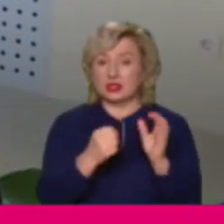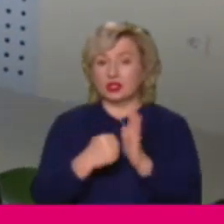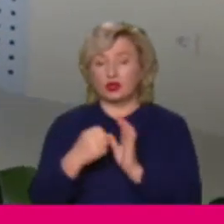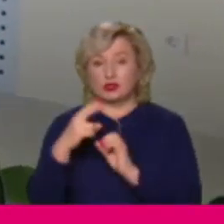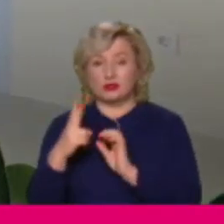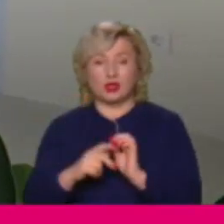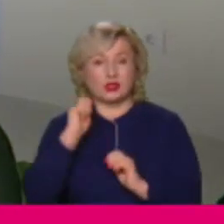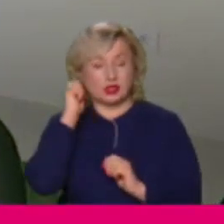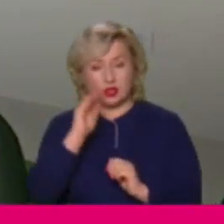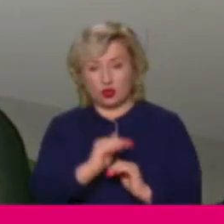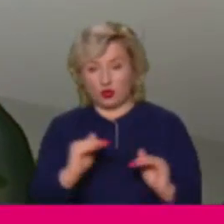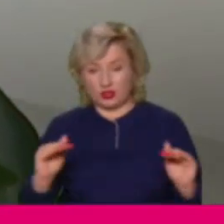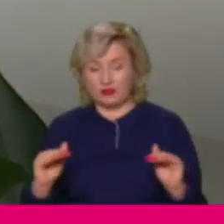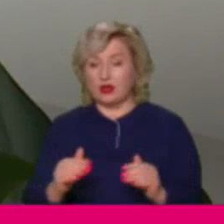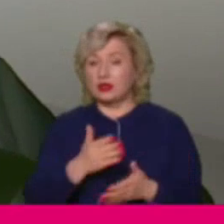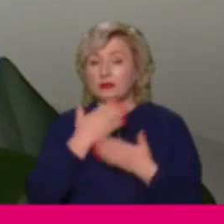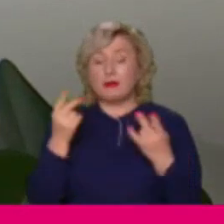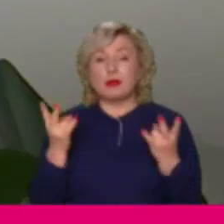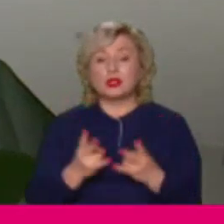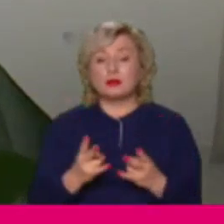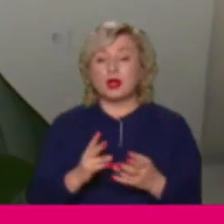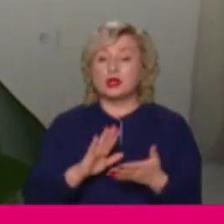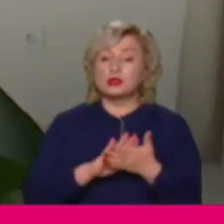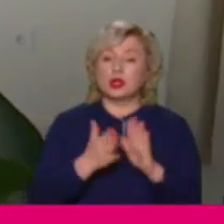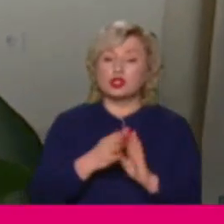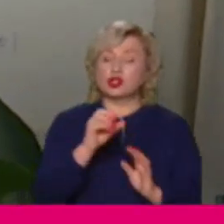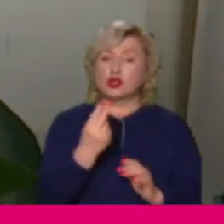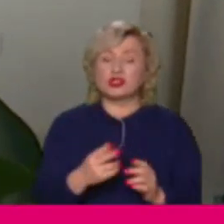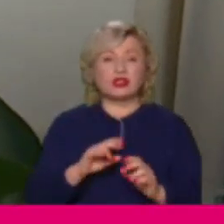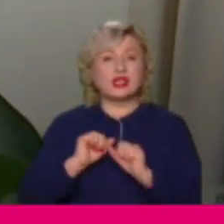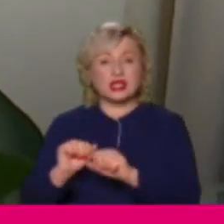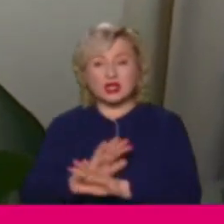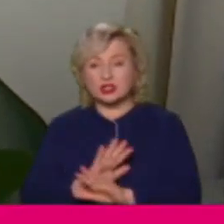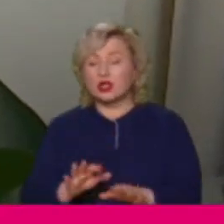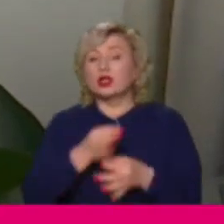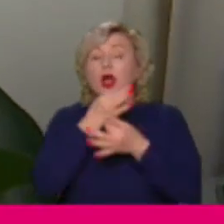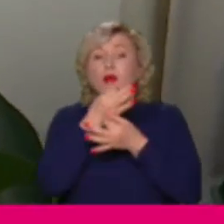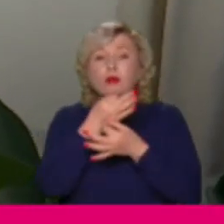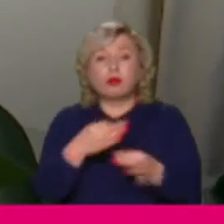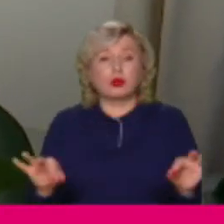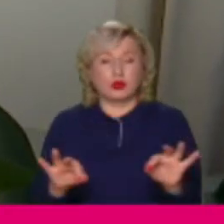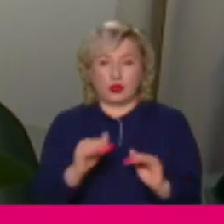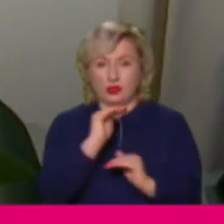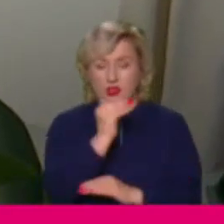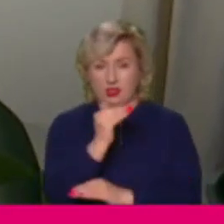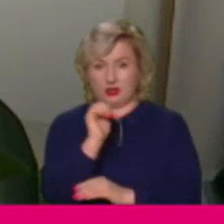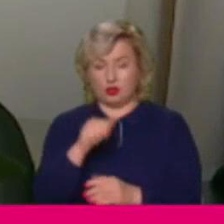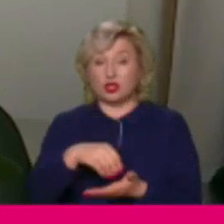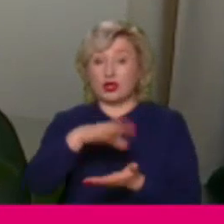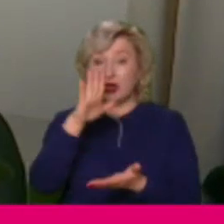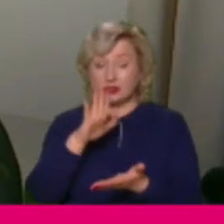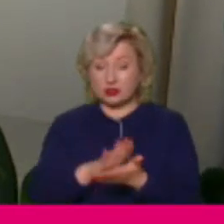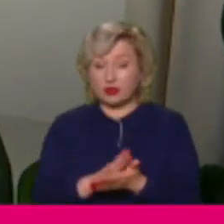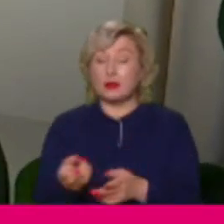І немає потреби мати якийсь статус чи бути соціально незахищеним. Для будь-якої дитини можна реєструватися